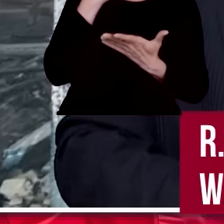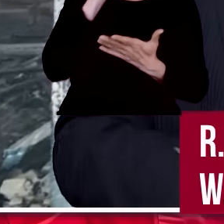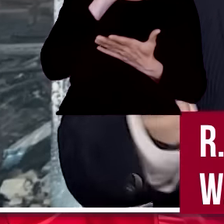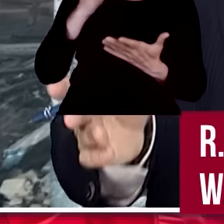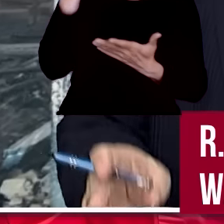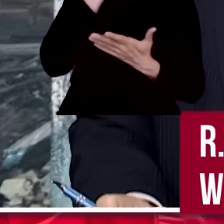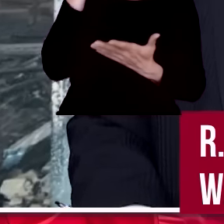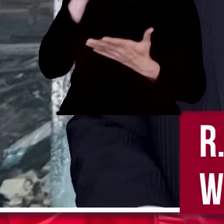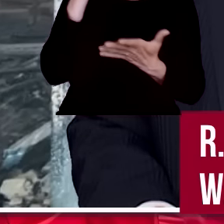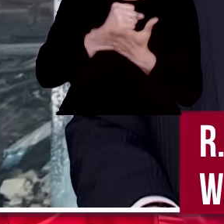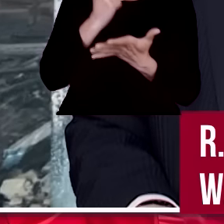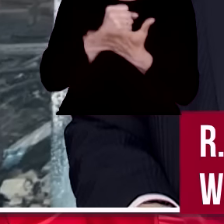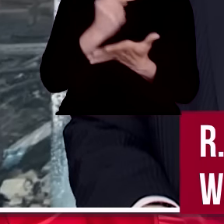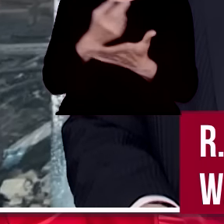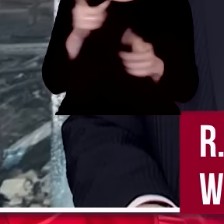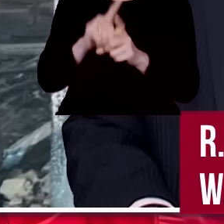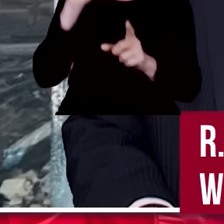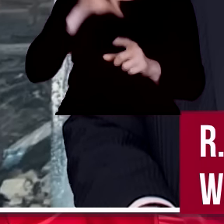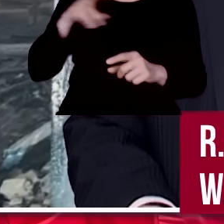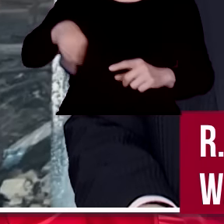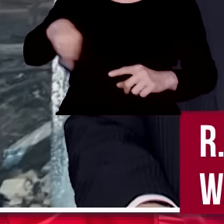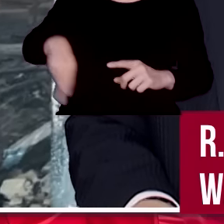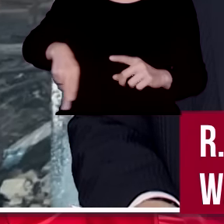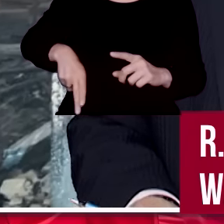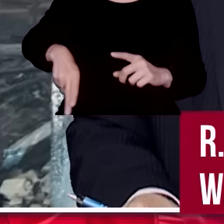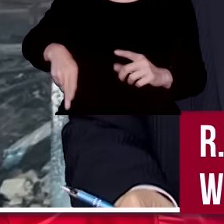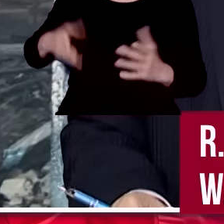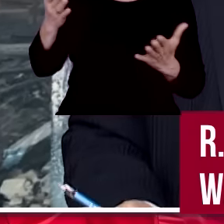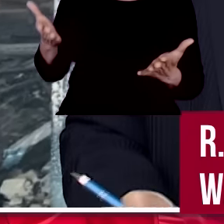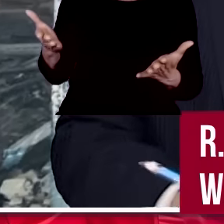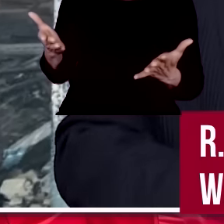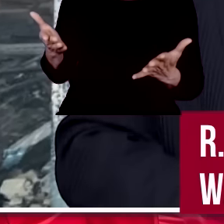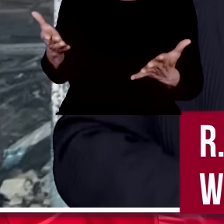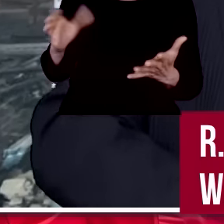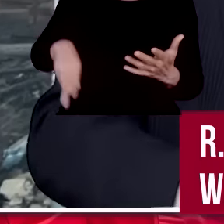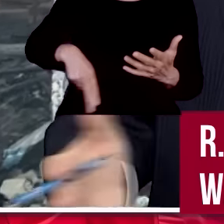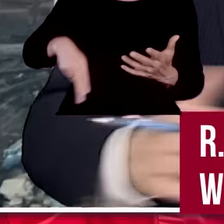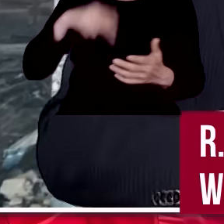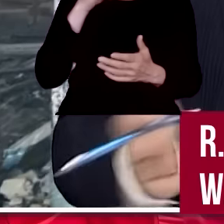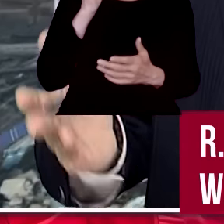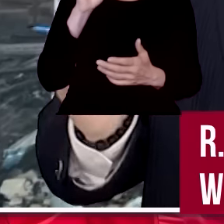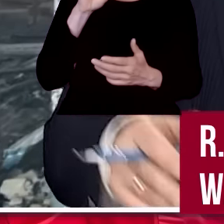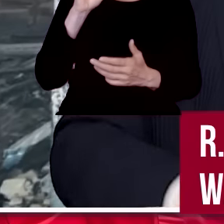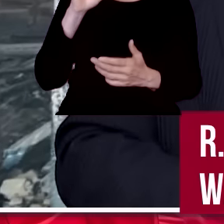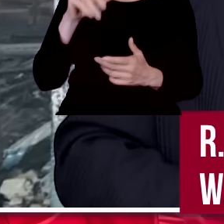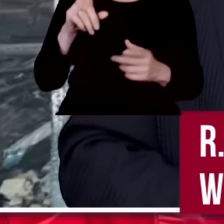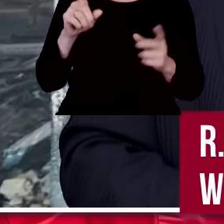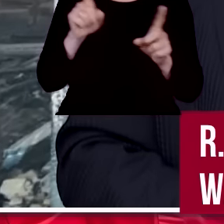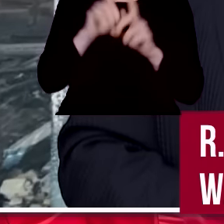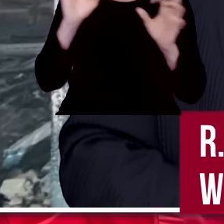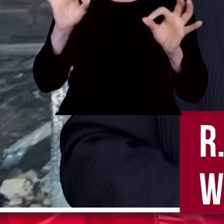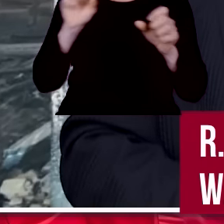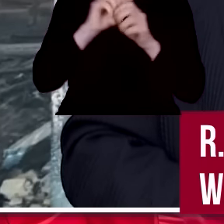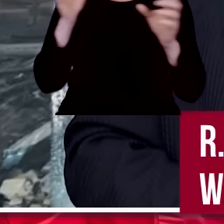sprawą tak samo pan minister No pan minister Kliński który akurat jesty